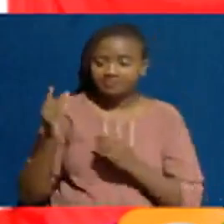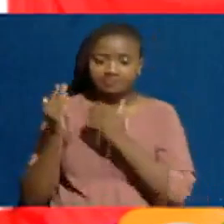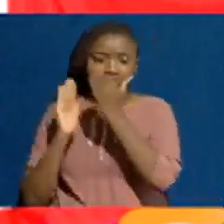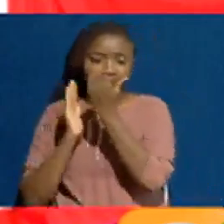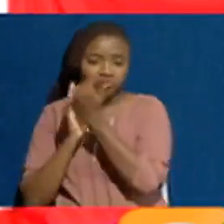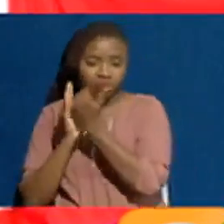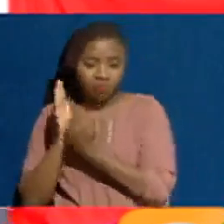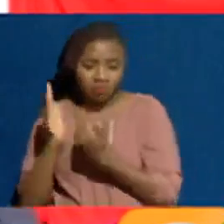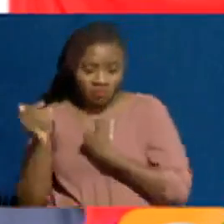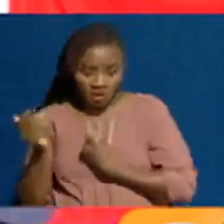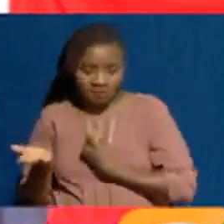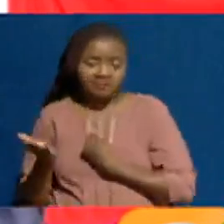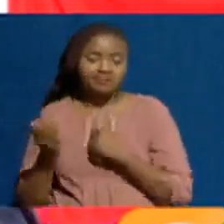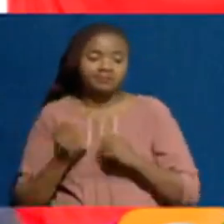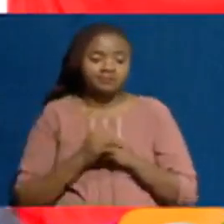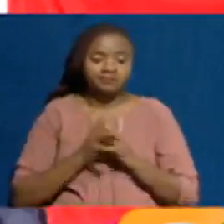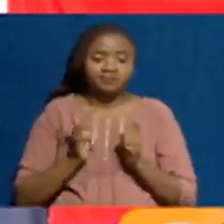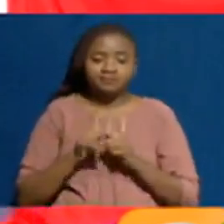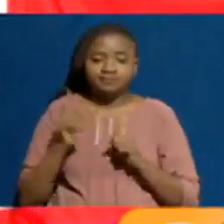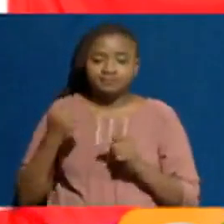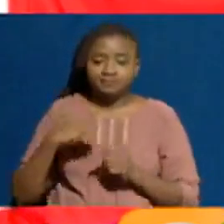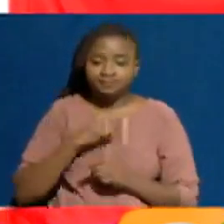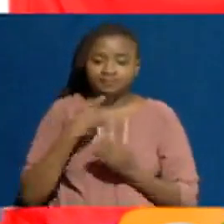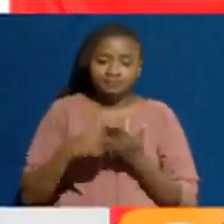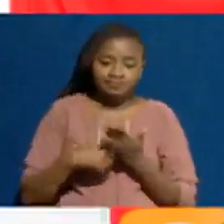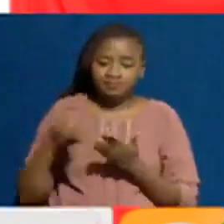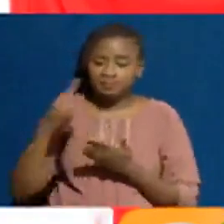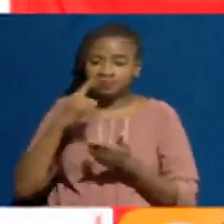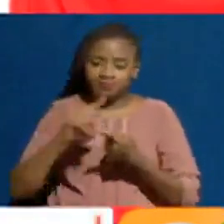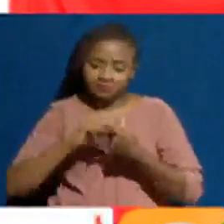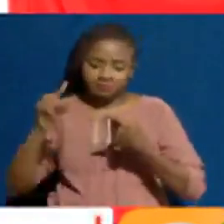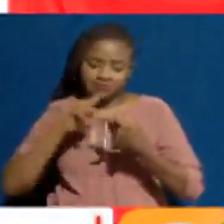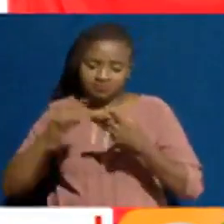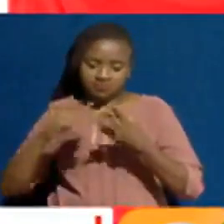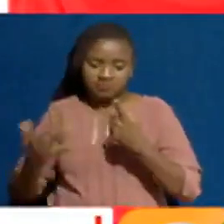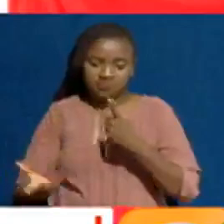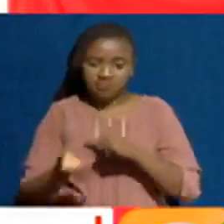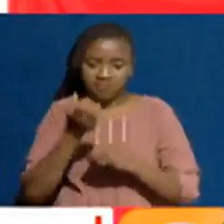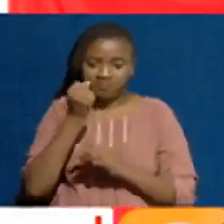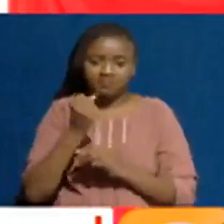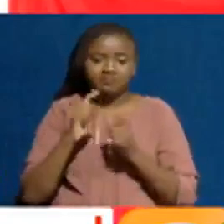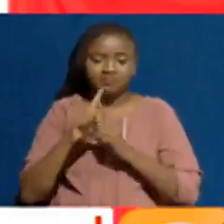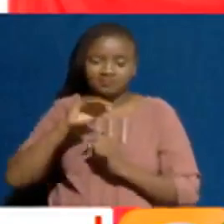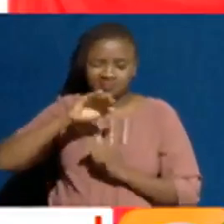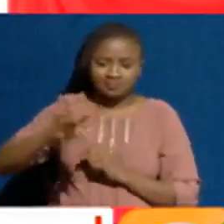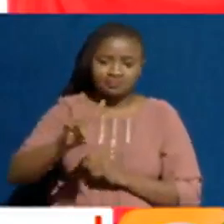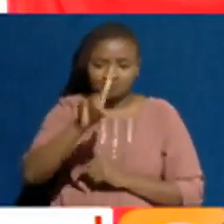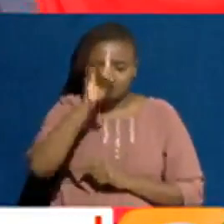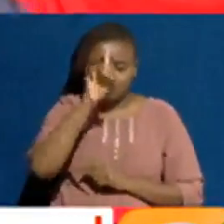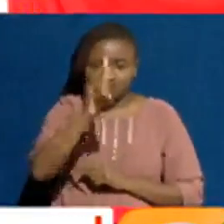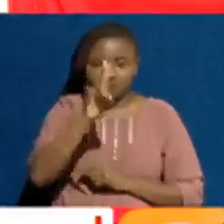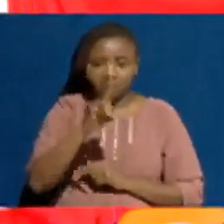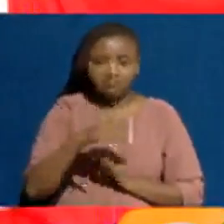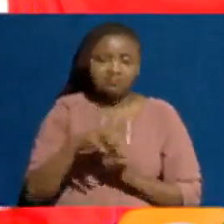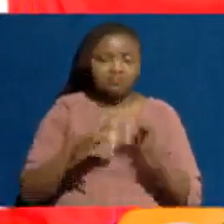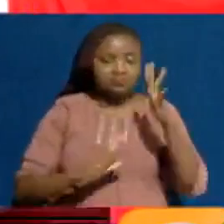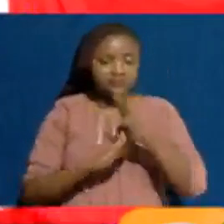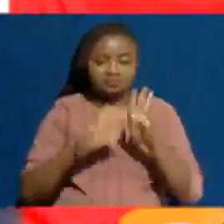Wameongea, hii tumepata, hii tumepata, hii tumepata, imebaki moja. Muhimu